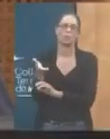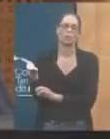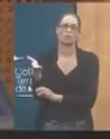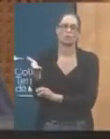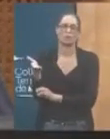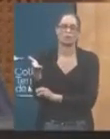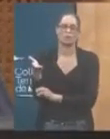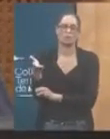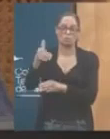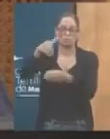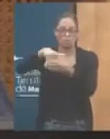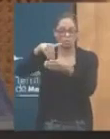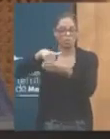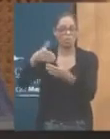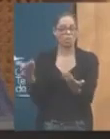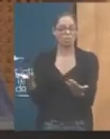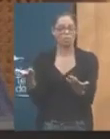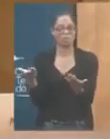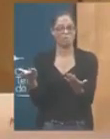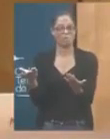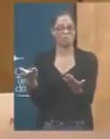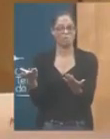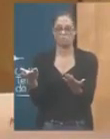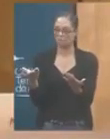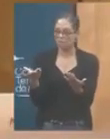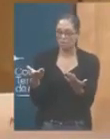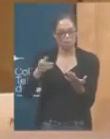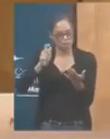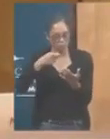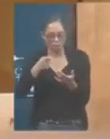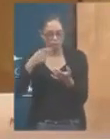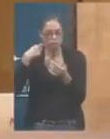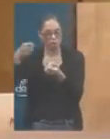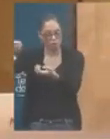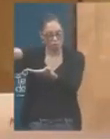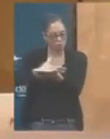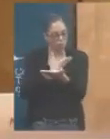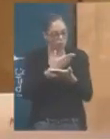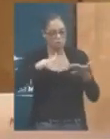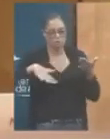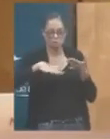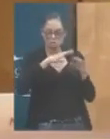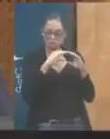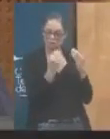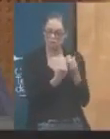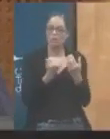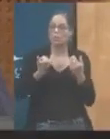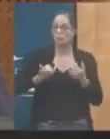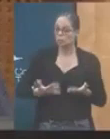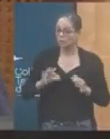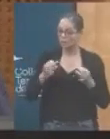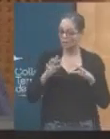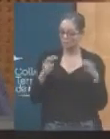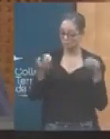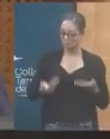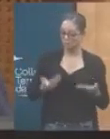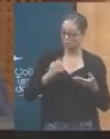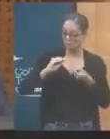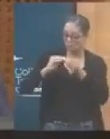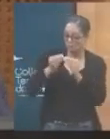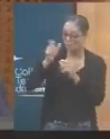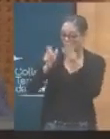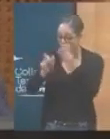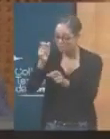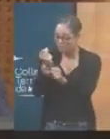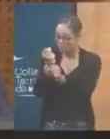du Centre caribéen des Arts. Ils ont des comptes à rendre à l'Assemblée, la présidente. Oui, mais ça n'est pas ici que nous devrions parler des problèmes de personnel